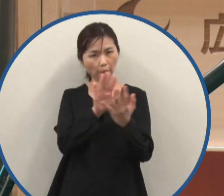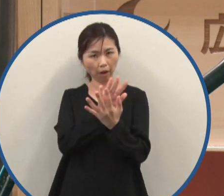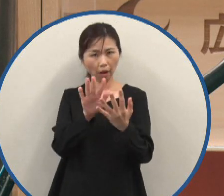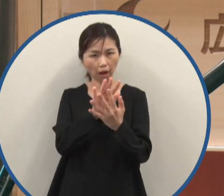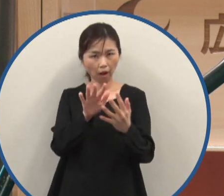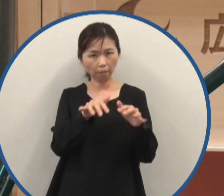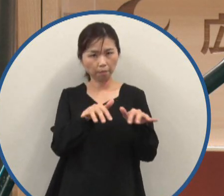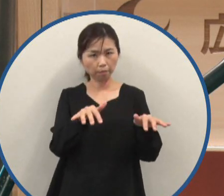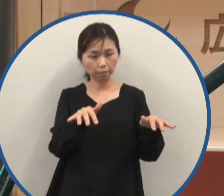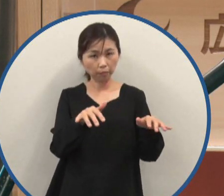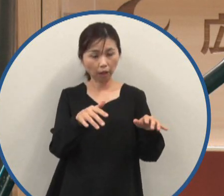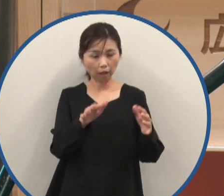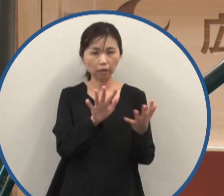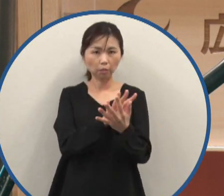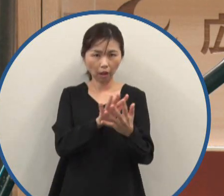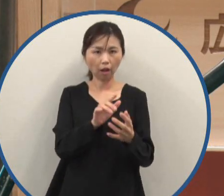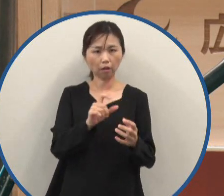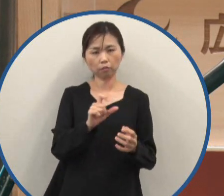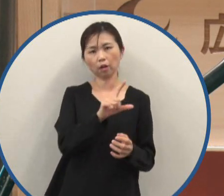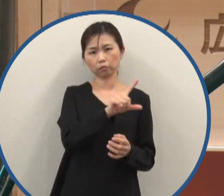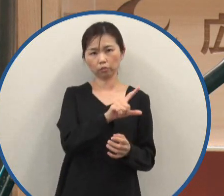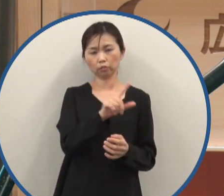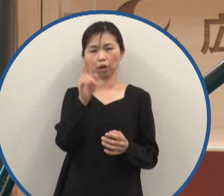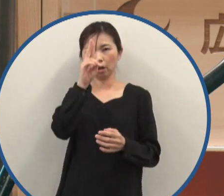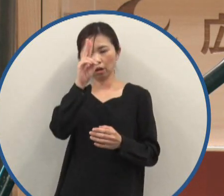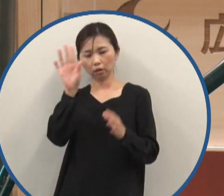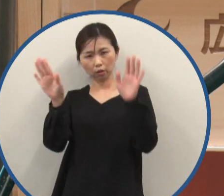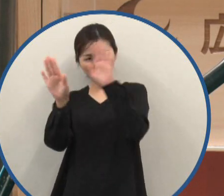してくるし、夜の人流にもですね、多少